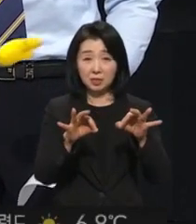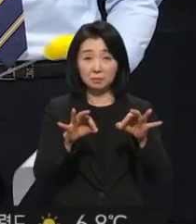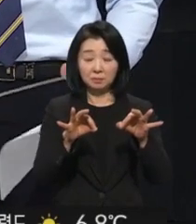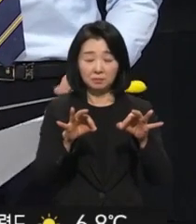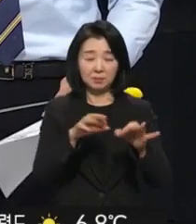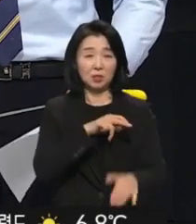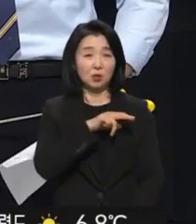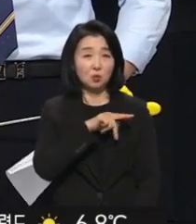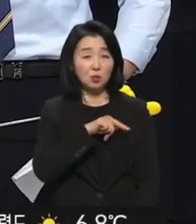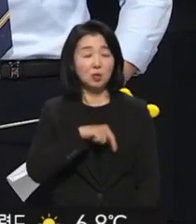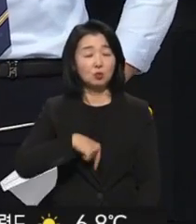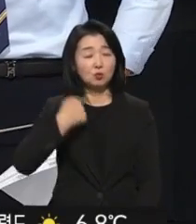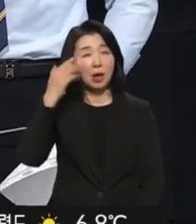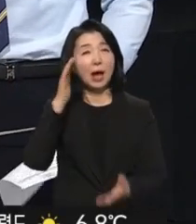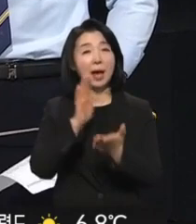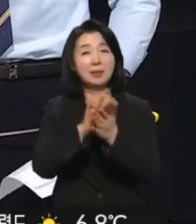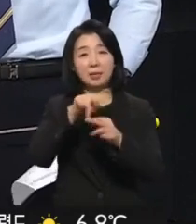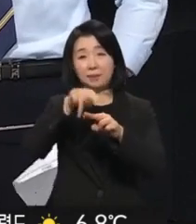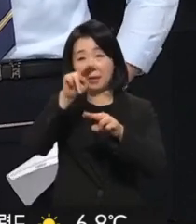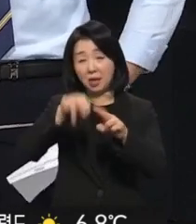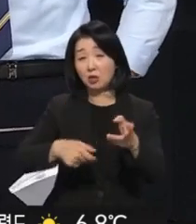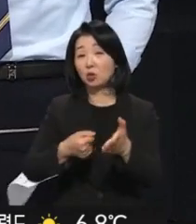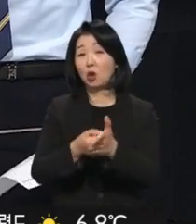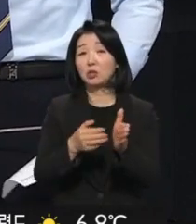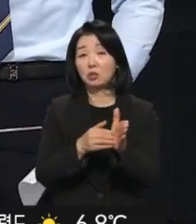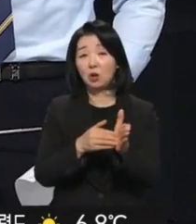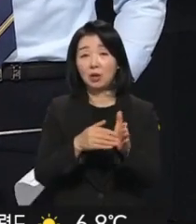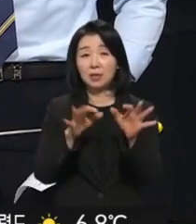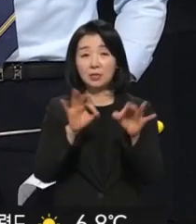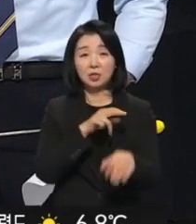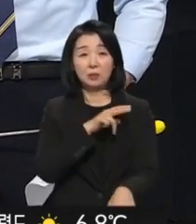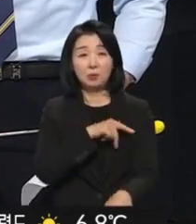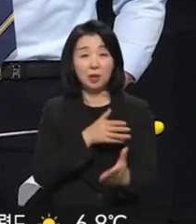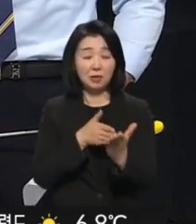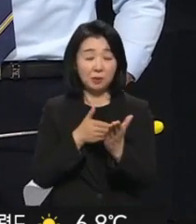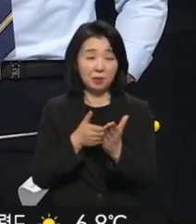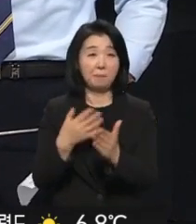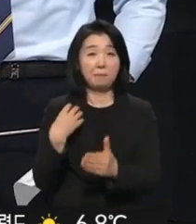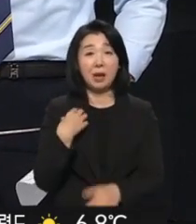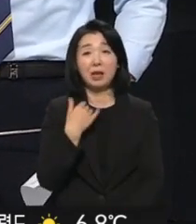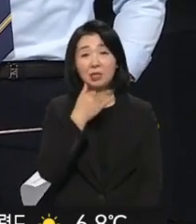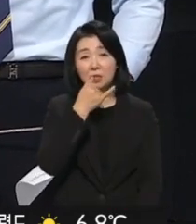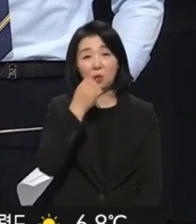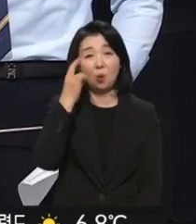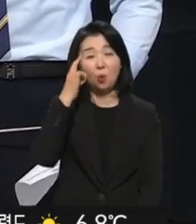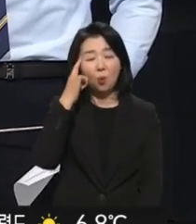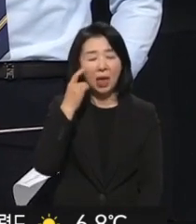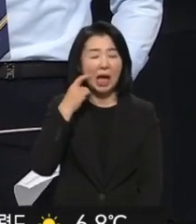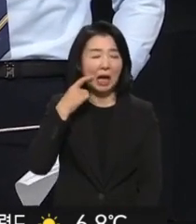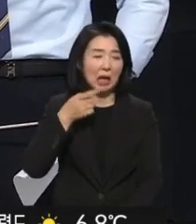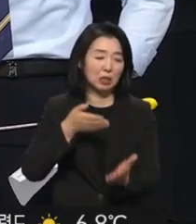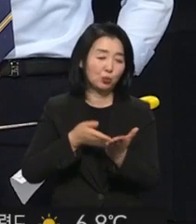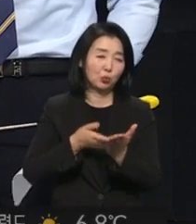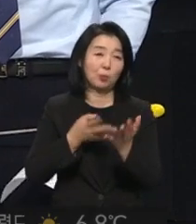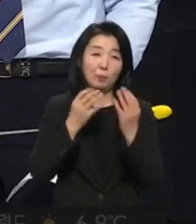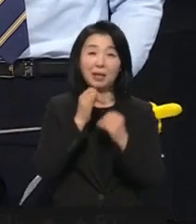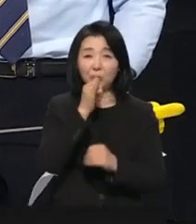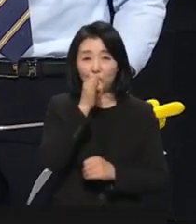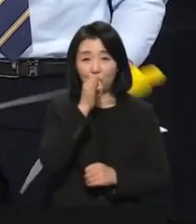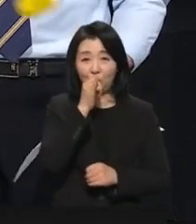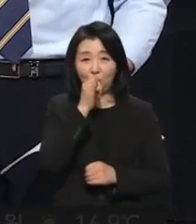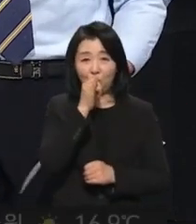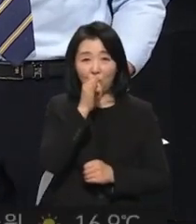자리에서 자진 사퇴한 것으로 알려졌는데요. 하지만 김 의원 이 대변인을 맡고 있는 동안 여러 차례 가짜뉴스 논란의 중심에